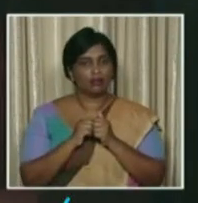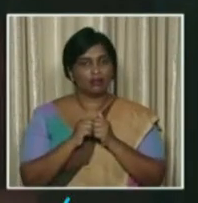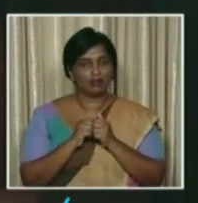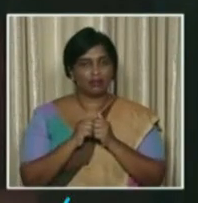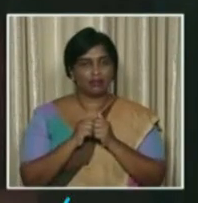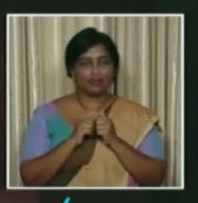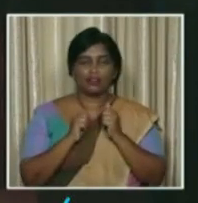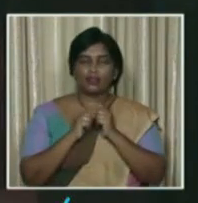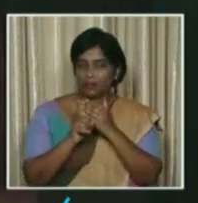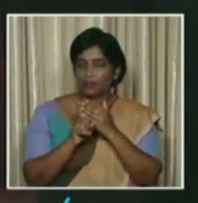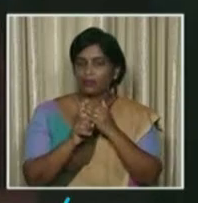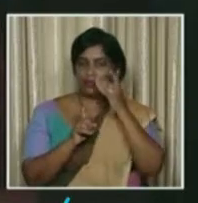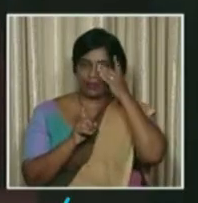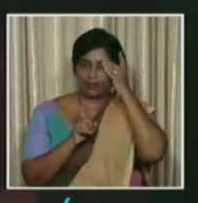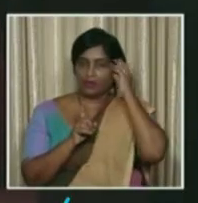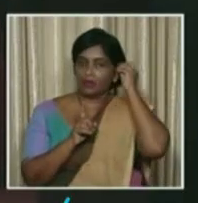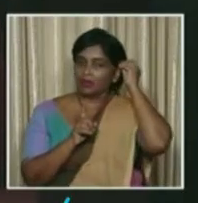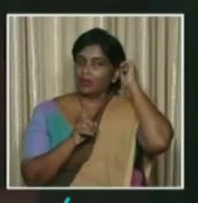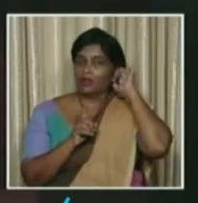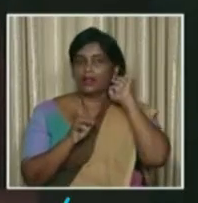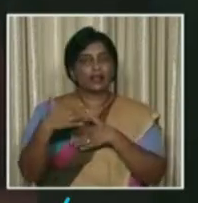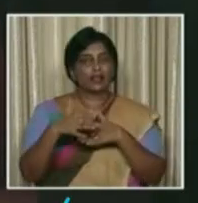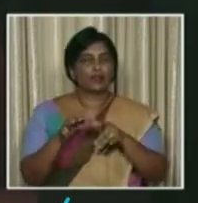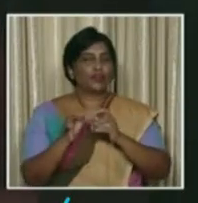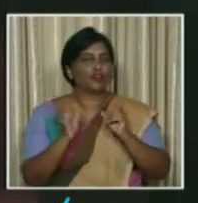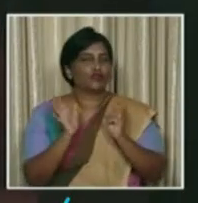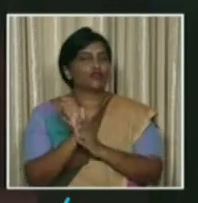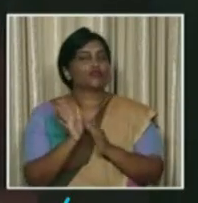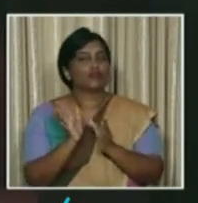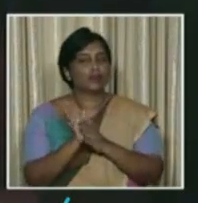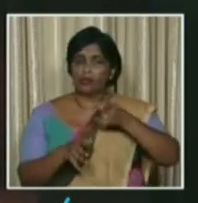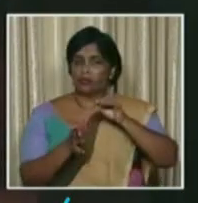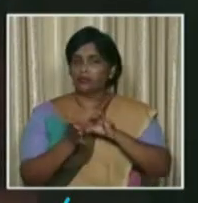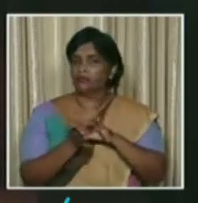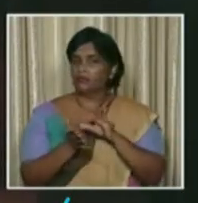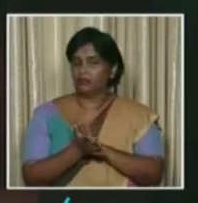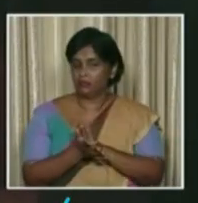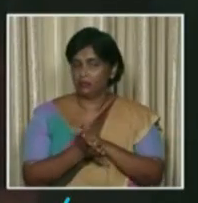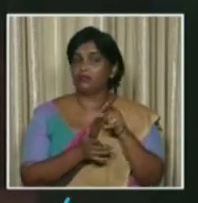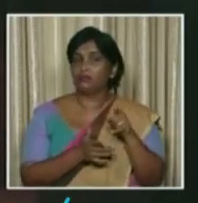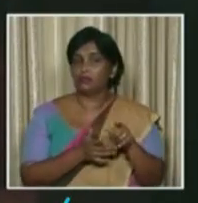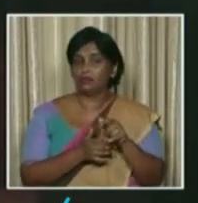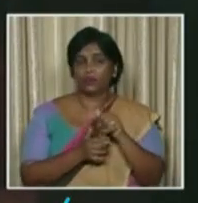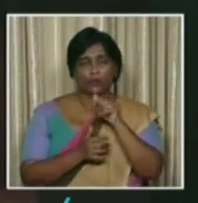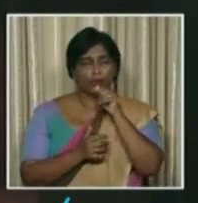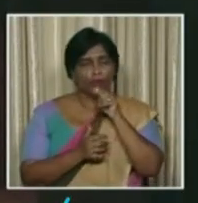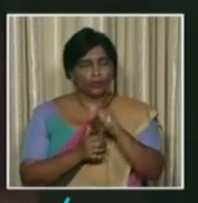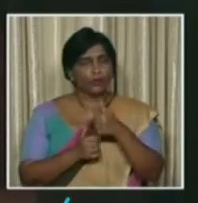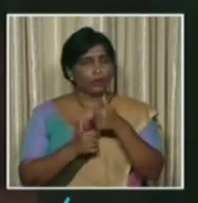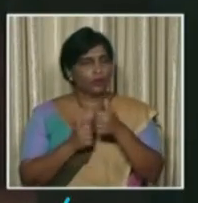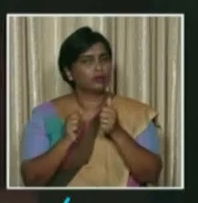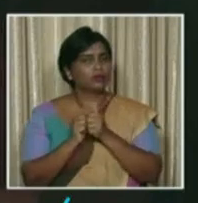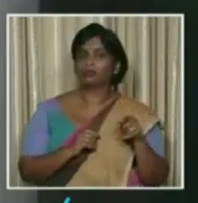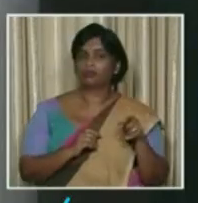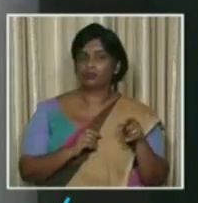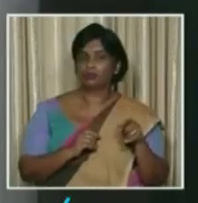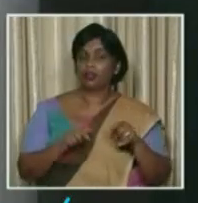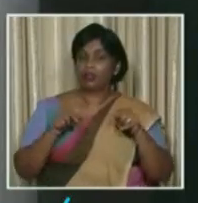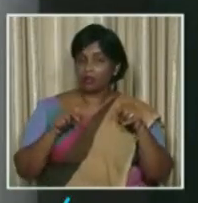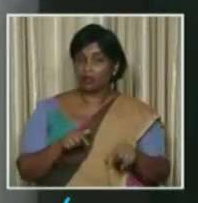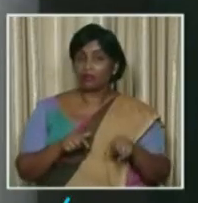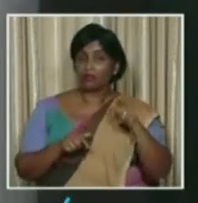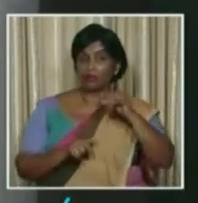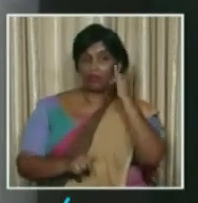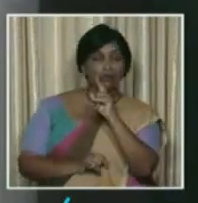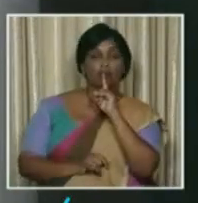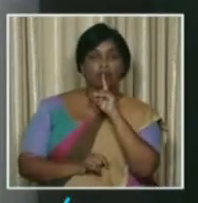සිදු වුණු එකම දේ තමයි කැබිනට් කමිටි එකක් පත් කරා විශේෂයෙන්ම ක්‍රිකට් ප්‍රශ්නය ගැන. මේක සත්භාවෙන් ක්‍රියාත්මක වූ ක්‍රියාවලියක් නෙවෙයි. ඔහුට